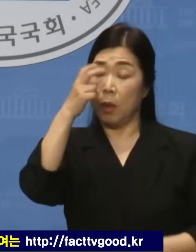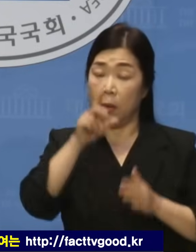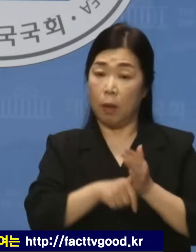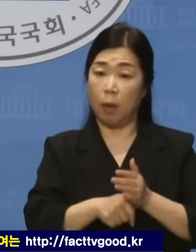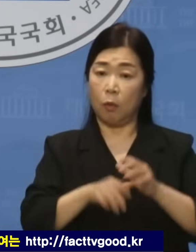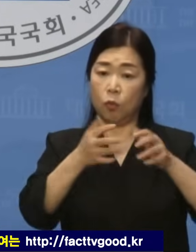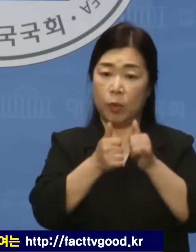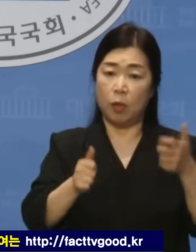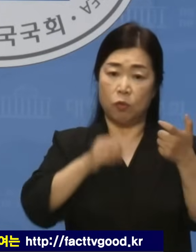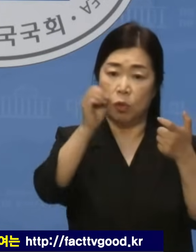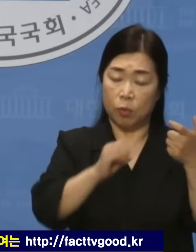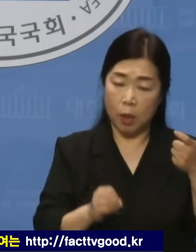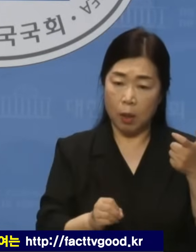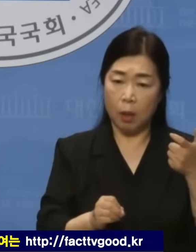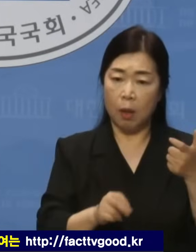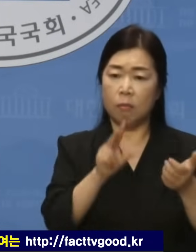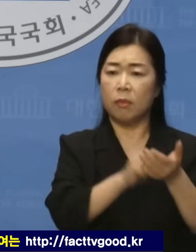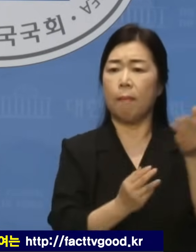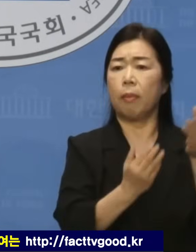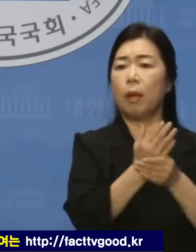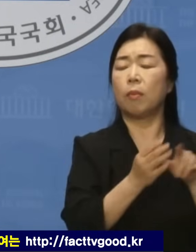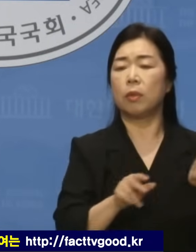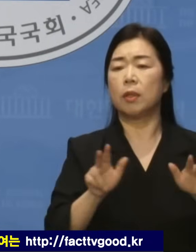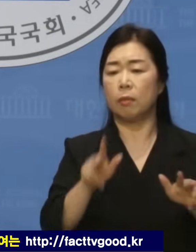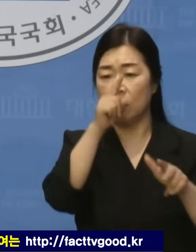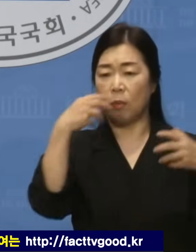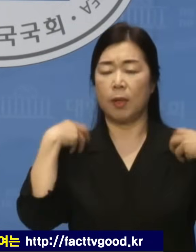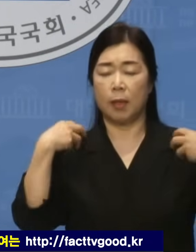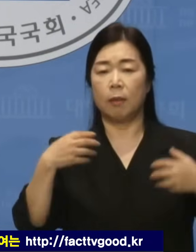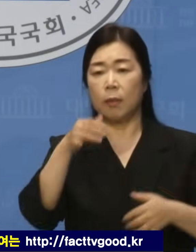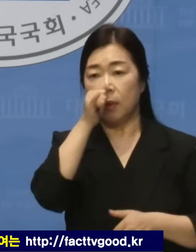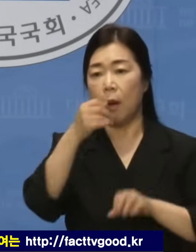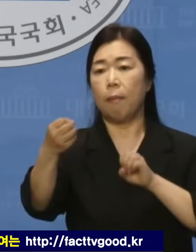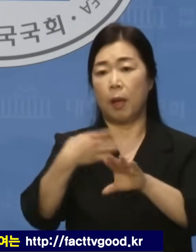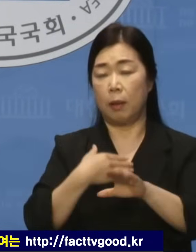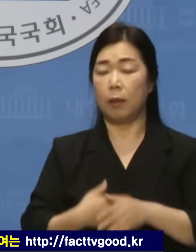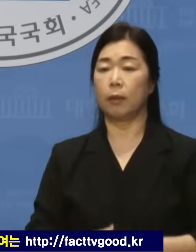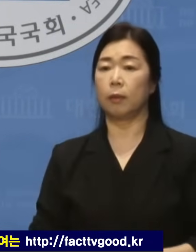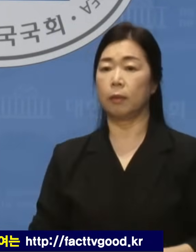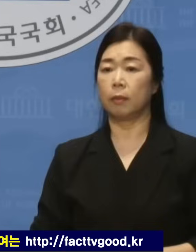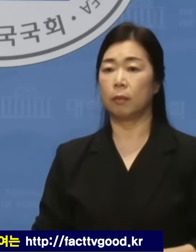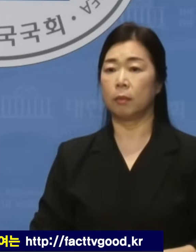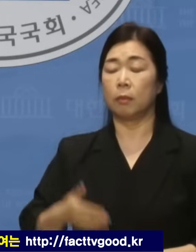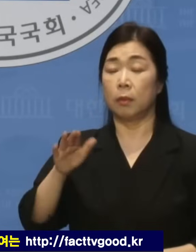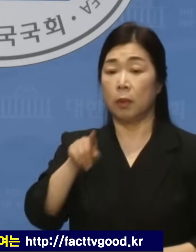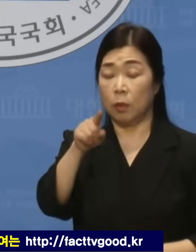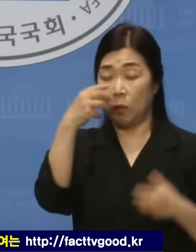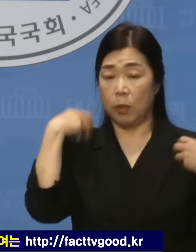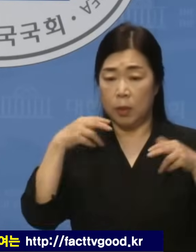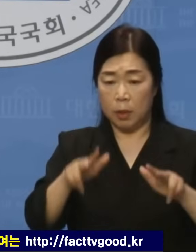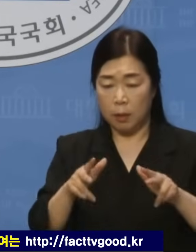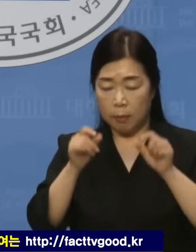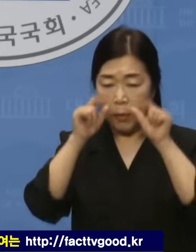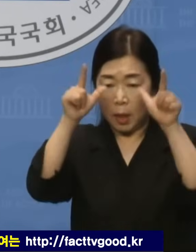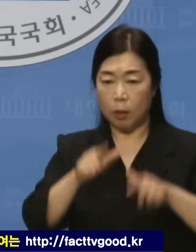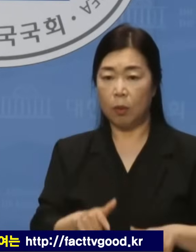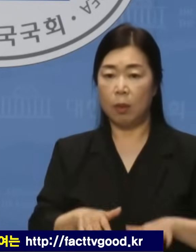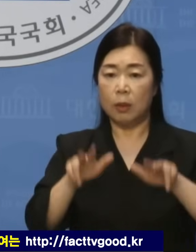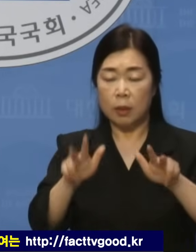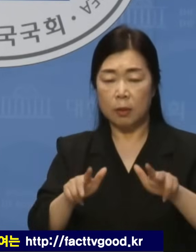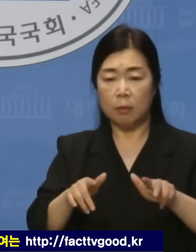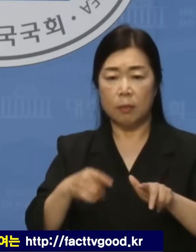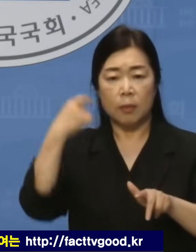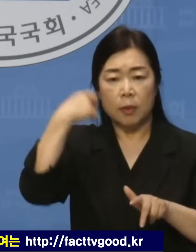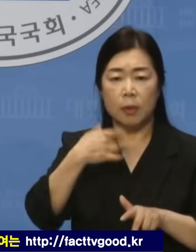이상이 잼버리 파행 현 정부의 책임이 있다고 응답했습니다. 정부는 이를 깊이 새겨 무능하고 현실 감각